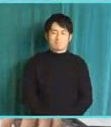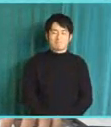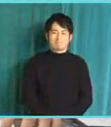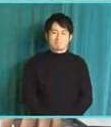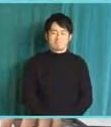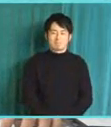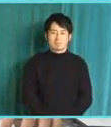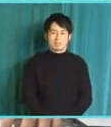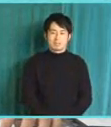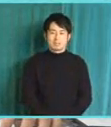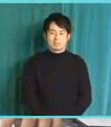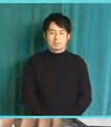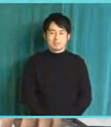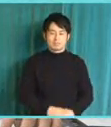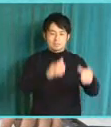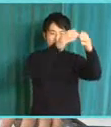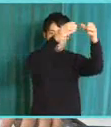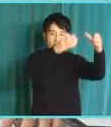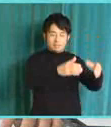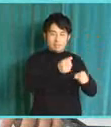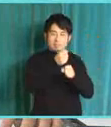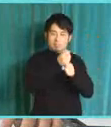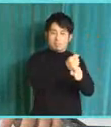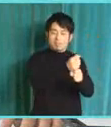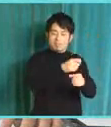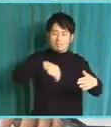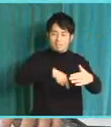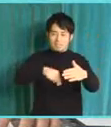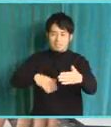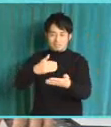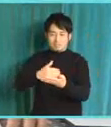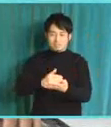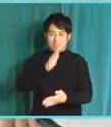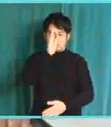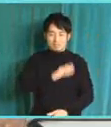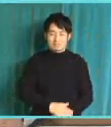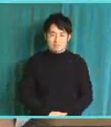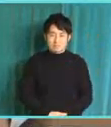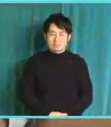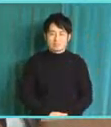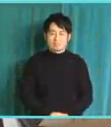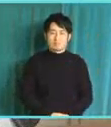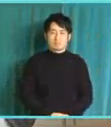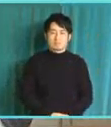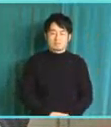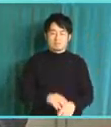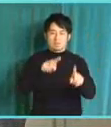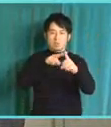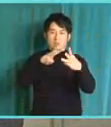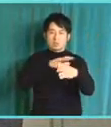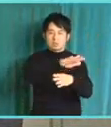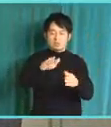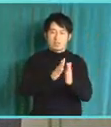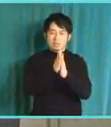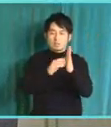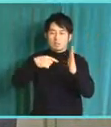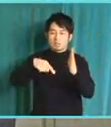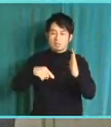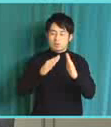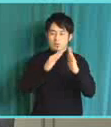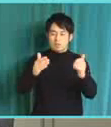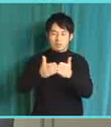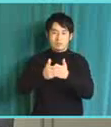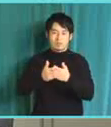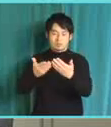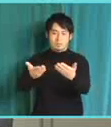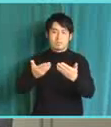。まずは除夜の鐘の概要を教えてください。 はい、除夜の鐘は小田原仏教会の協力のもと、その